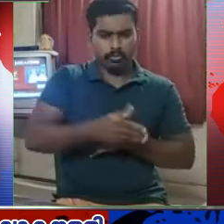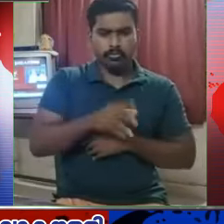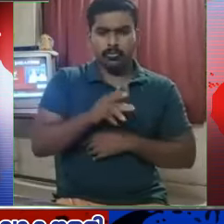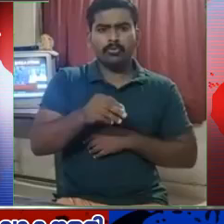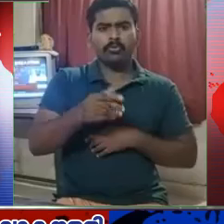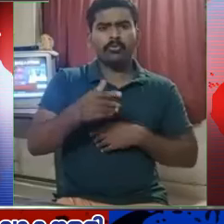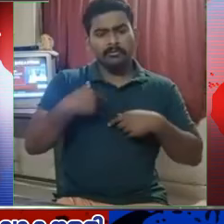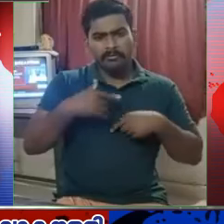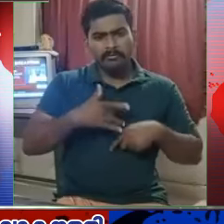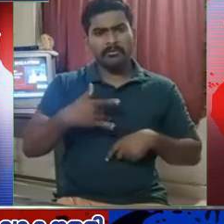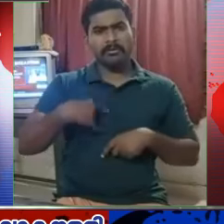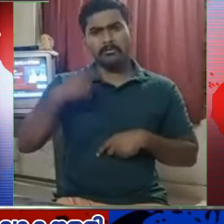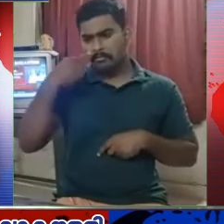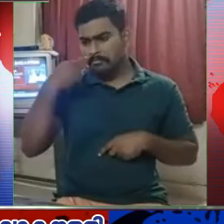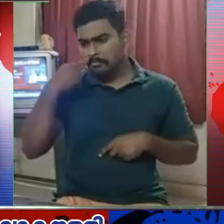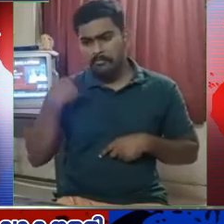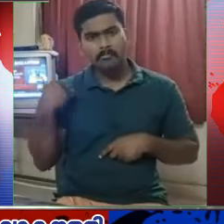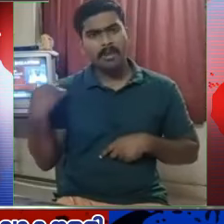ഇപ്പോൾ വന്നൊരു വ്യാജ വാർത്ത,